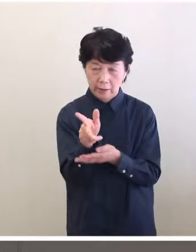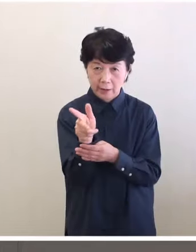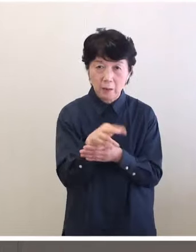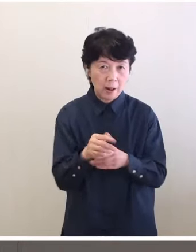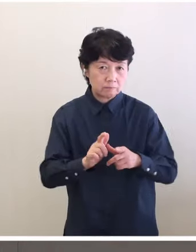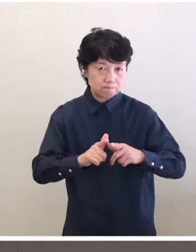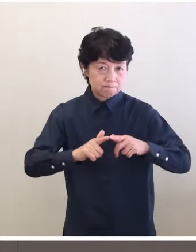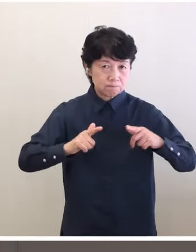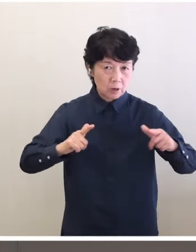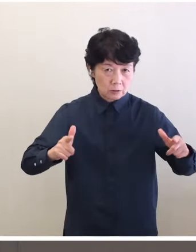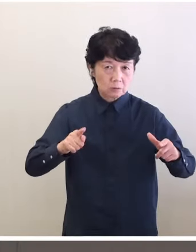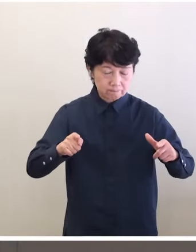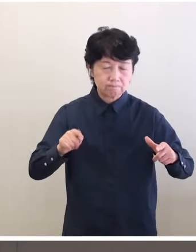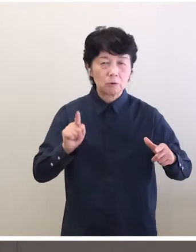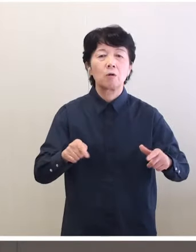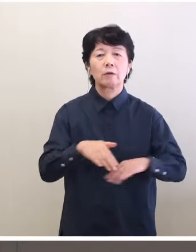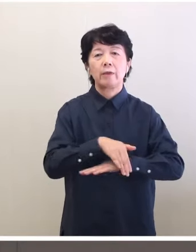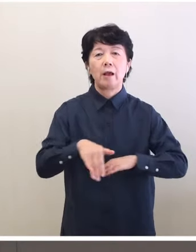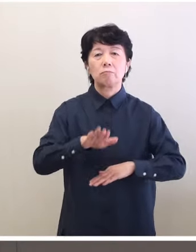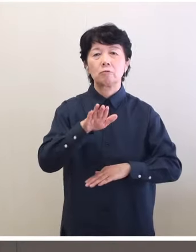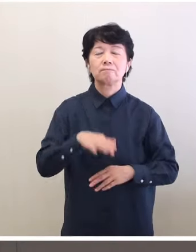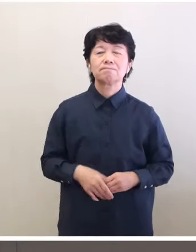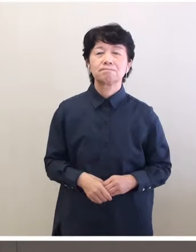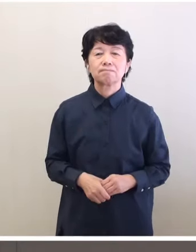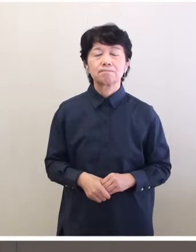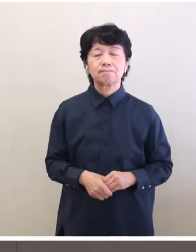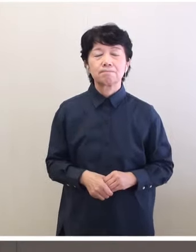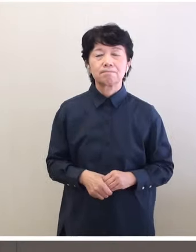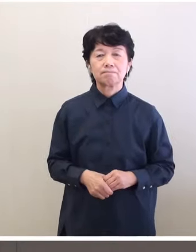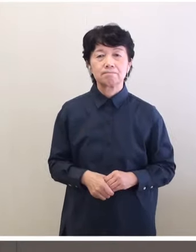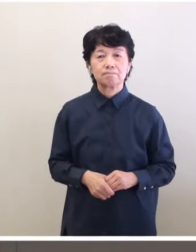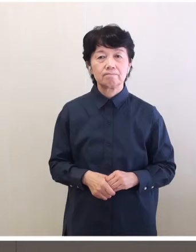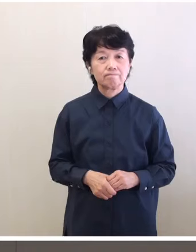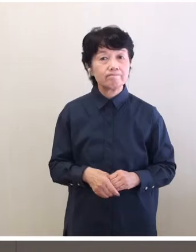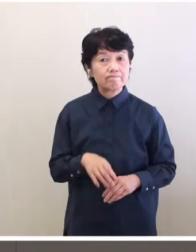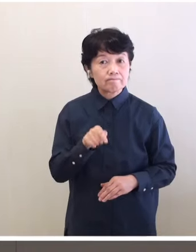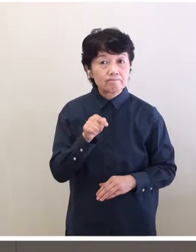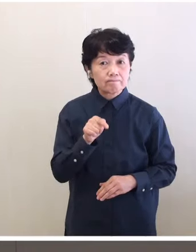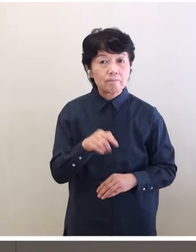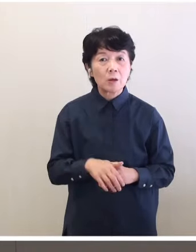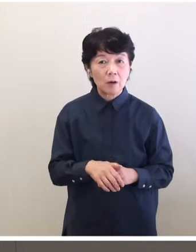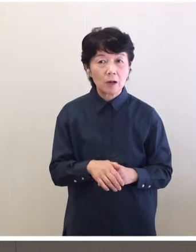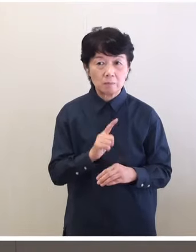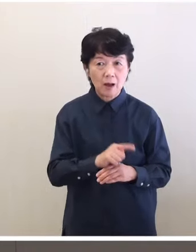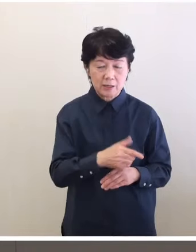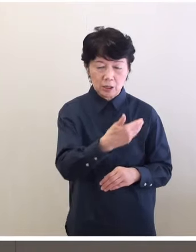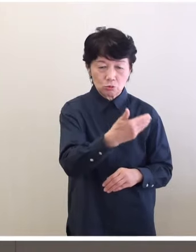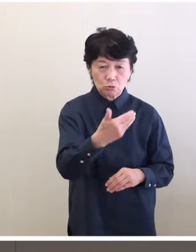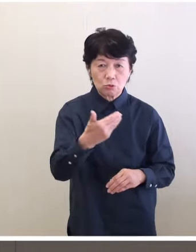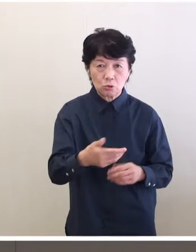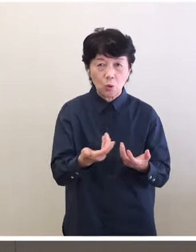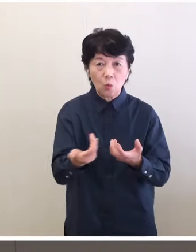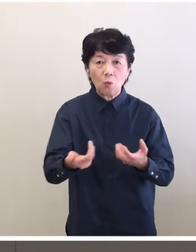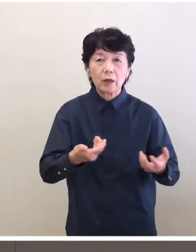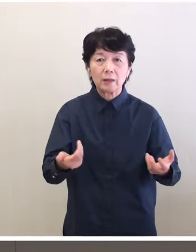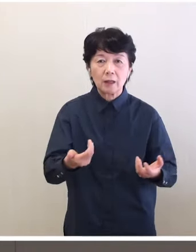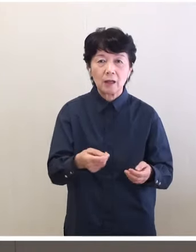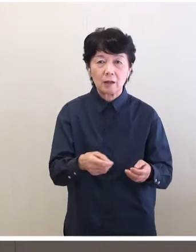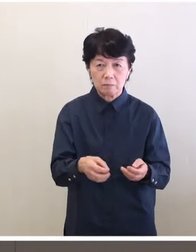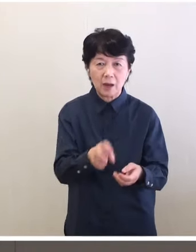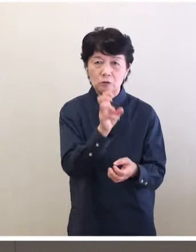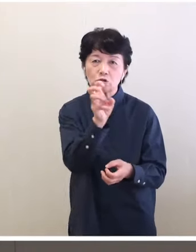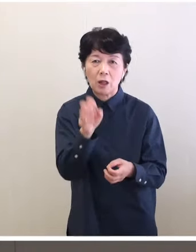、こういう計画を立てております。でこれは区を分けて順番に設置をするということにしておりまして